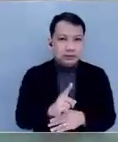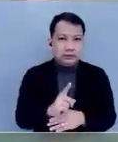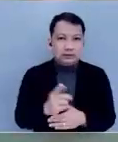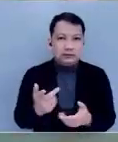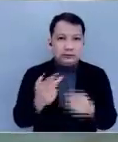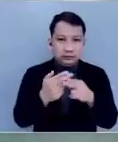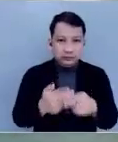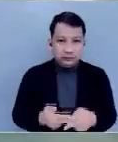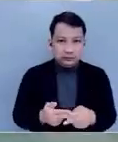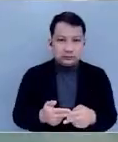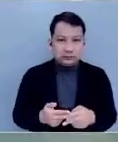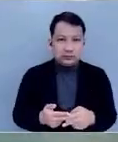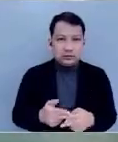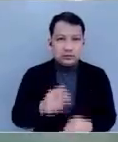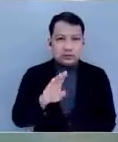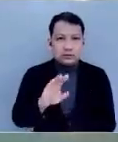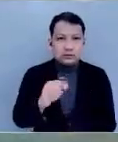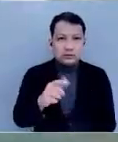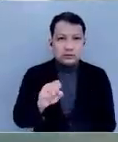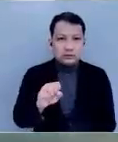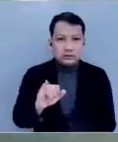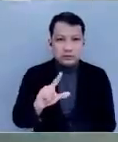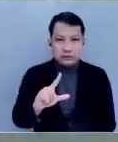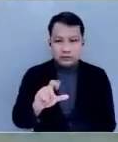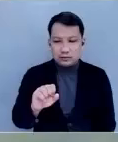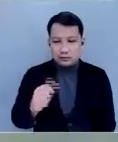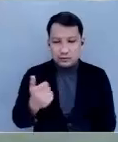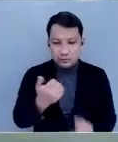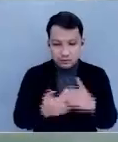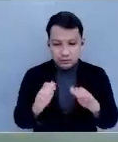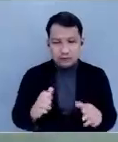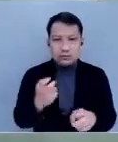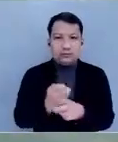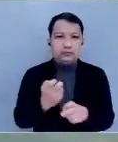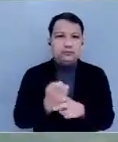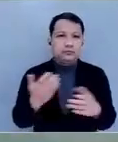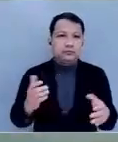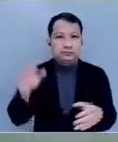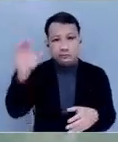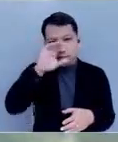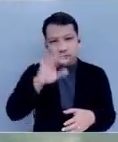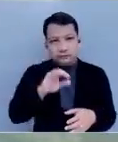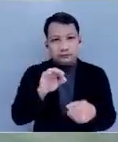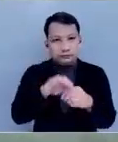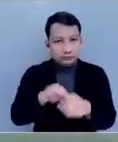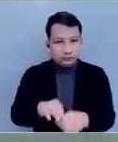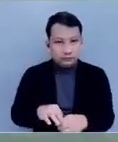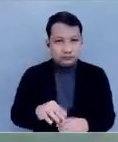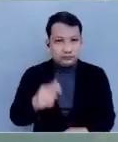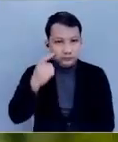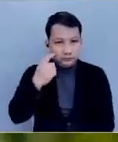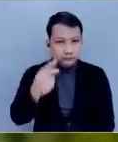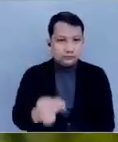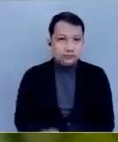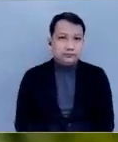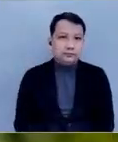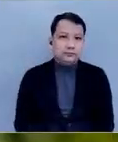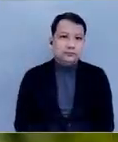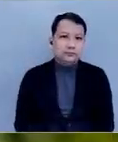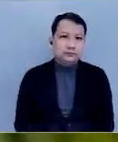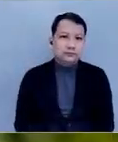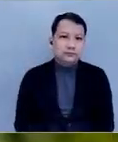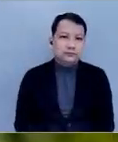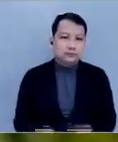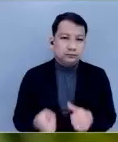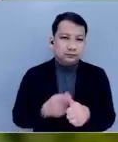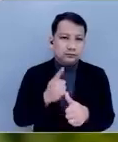dito sa Bagong Silang Elementary School, abay pahirapan din po talaga bago kayo makaboto. Gretchen. Hey Jenny, yan lang ba yung pangunahing problema